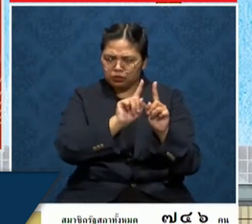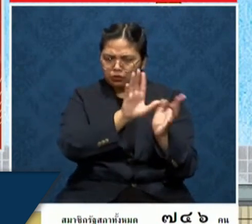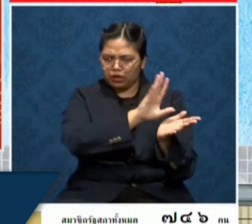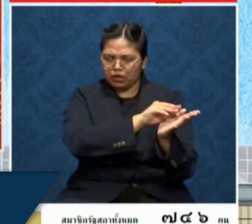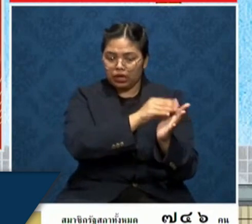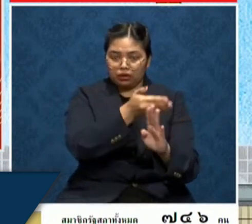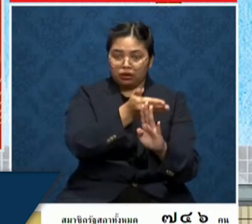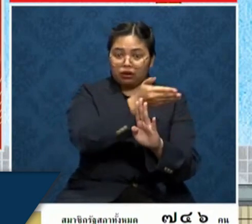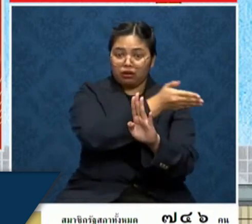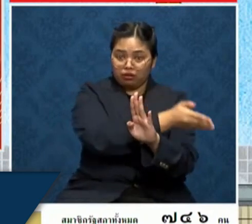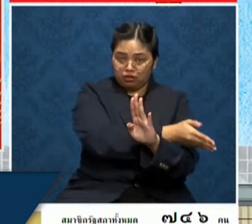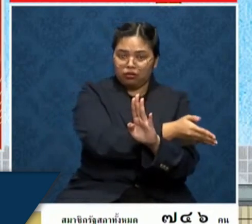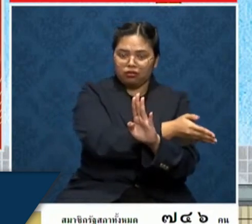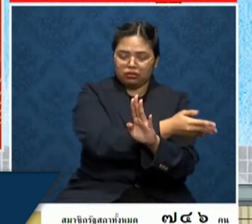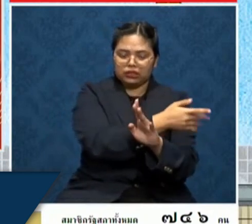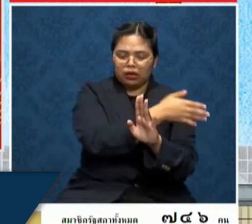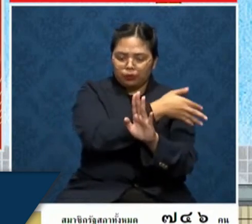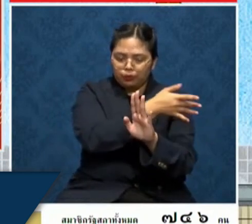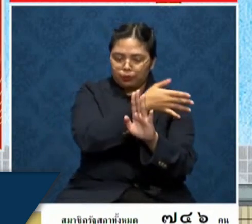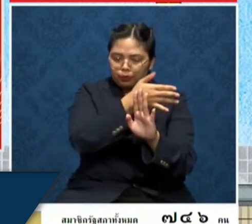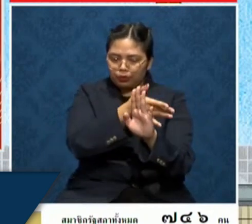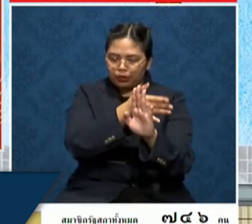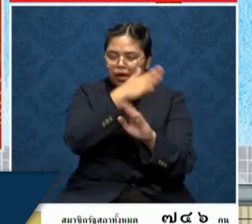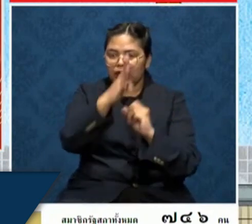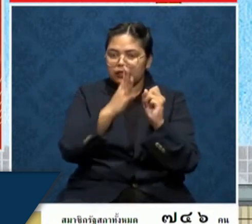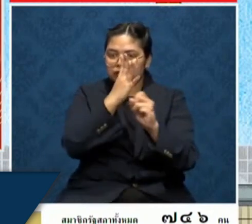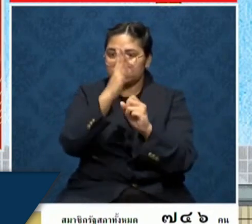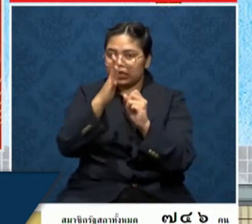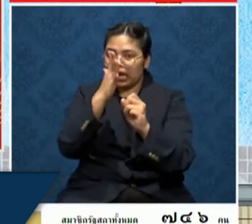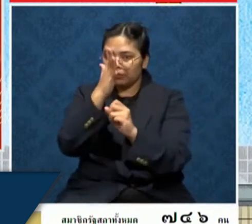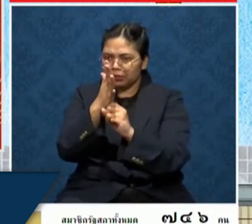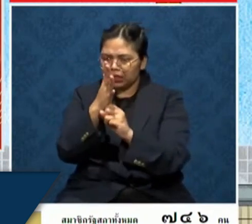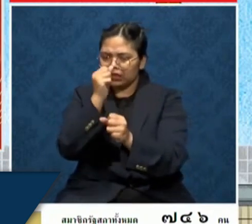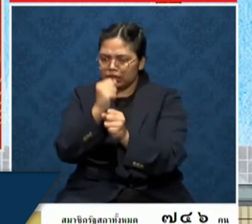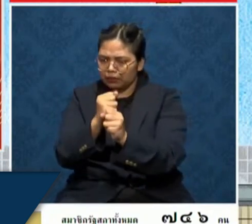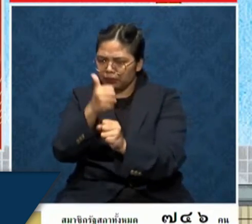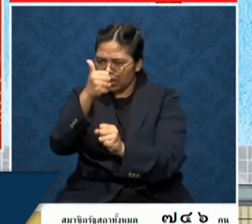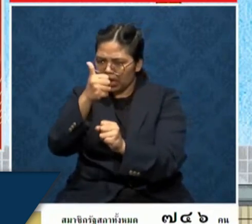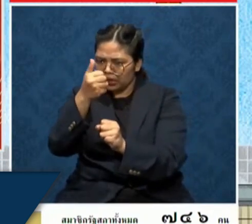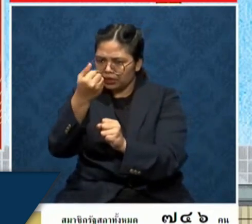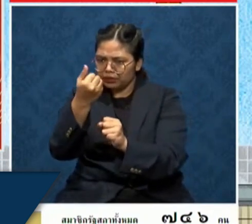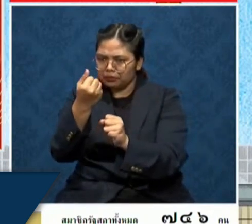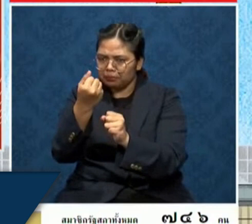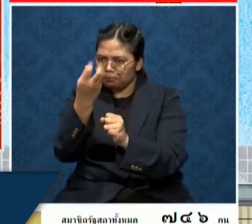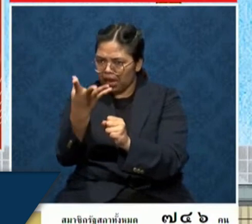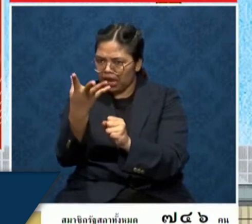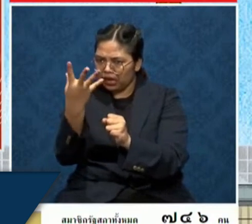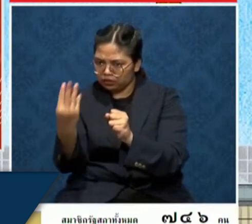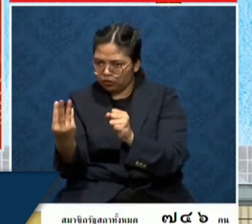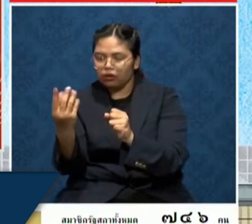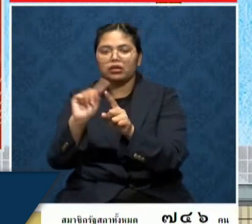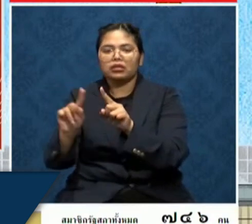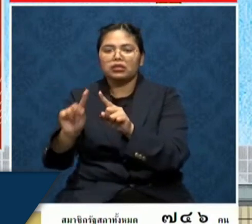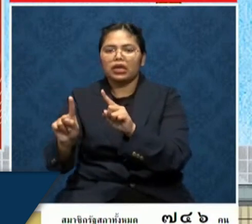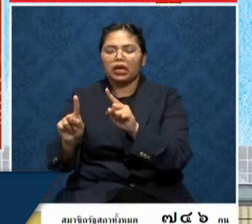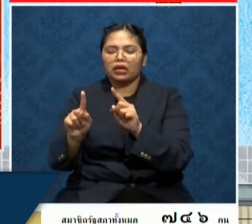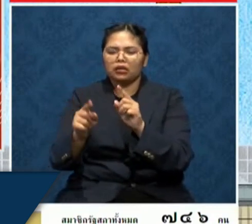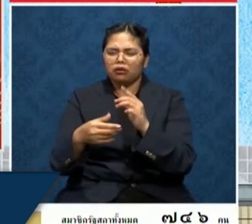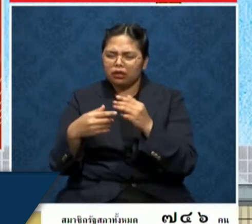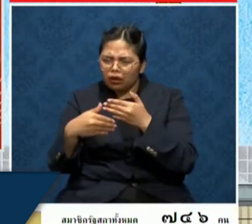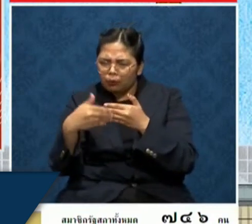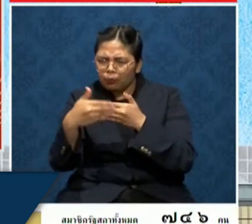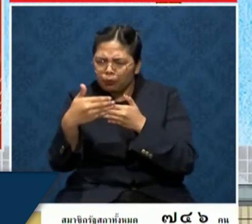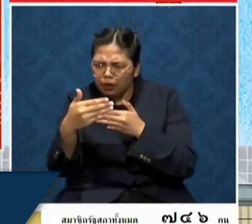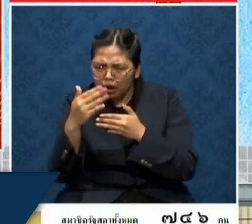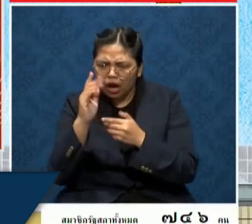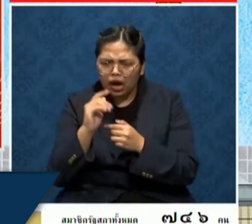โครงการผ่านไป 4-5 ปีทำได้มากหรือน้อยกว่าหรืออีกไกลเท่าไหร่จึงจะถึงเป้าหมายผ